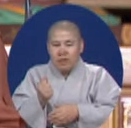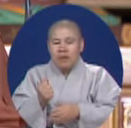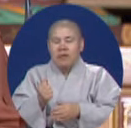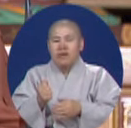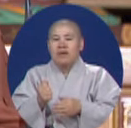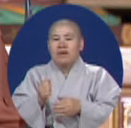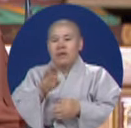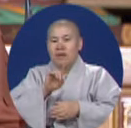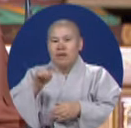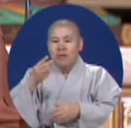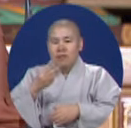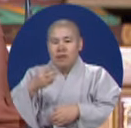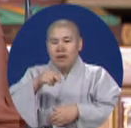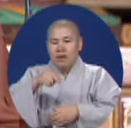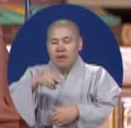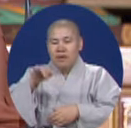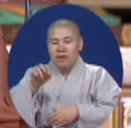이게.